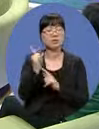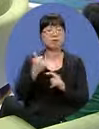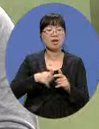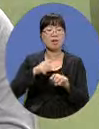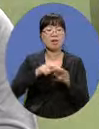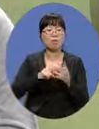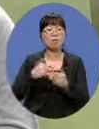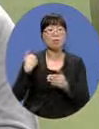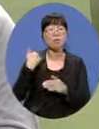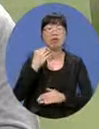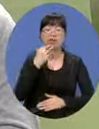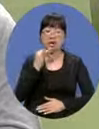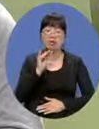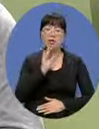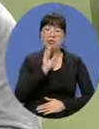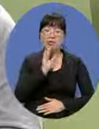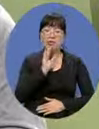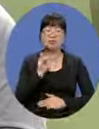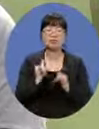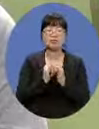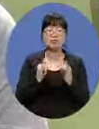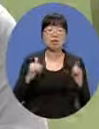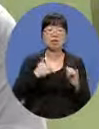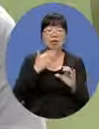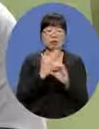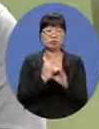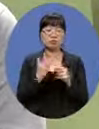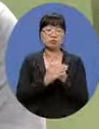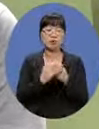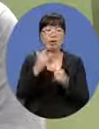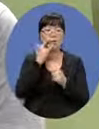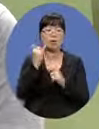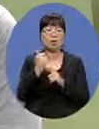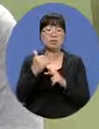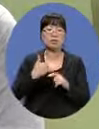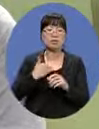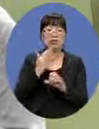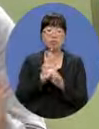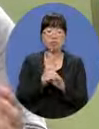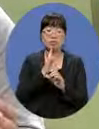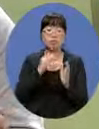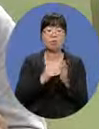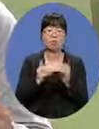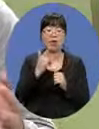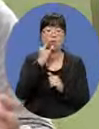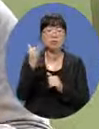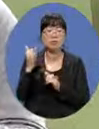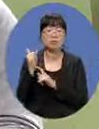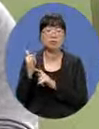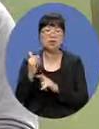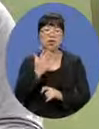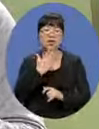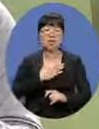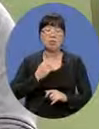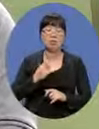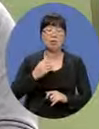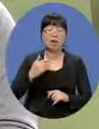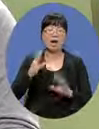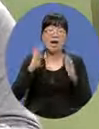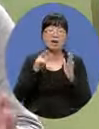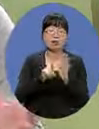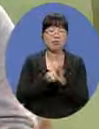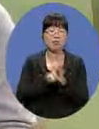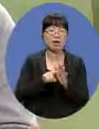마음 모르는 거 당연합니다. 아. 다 사람들은 자기중심적이거든요. 부모님들도 자기중심적이에요. 네. 이 부모님은 일부러 아이를 위해 자기가 선물을